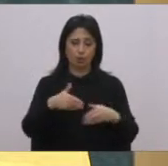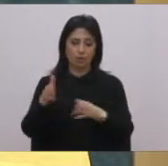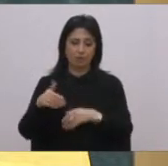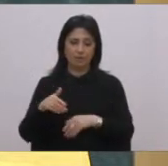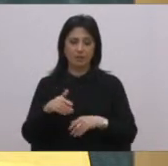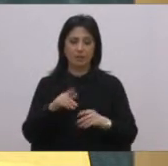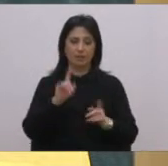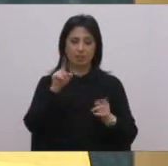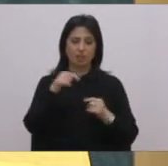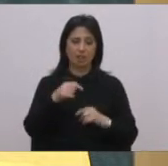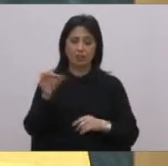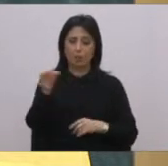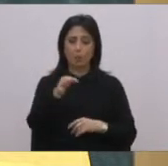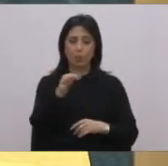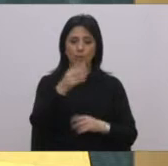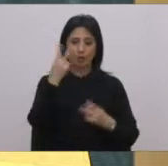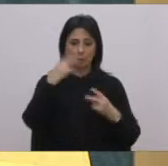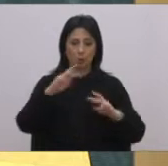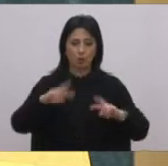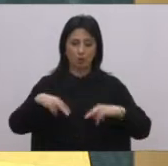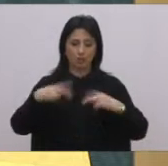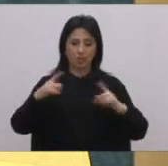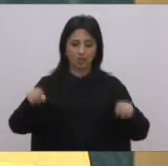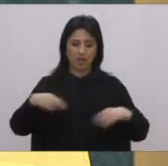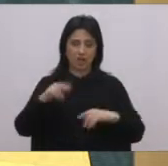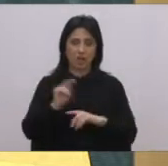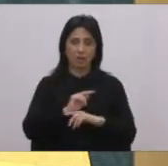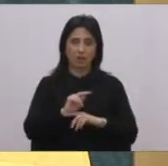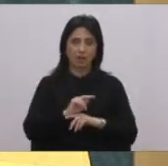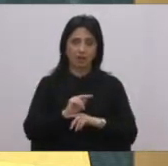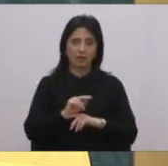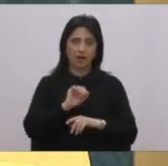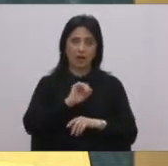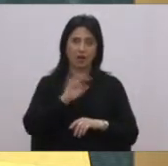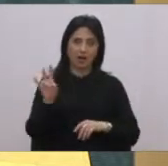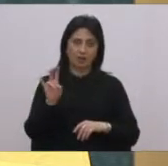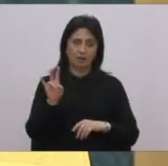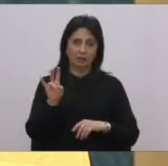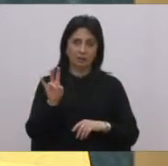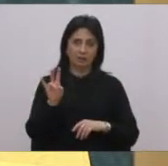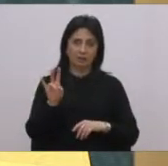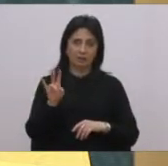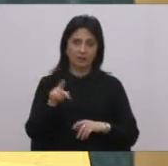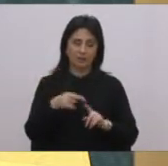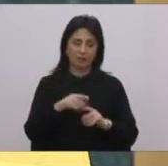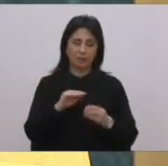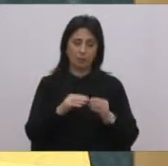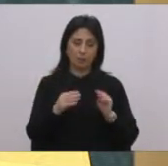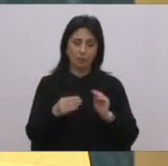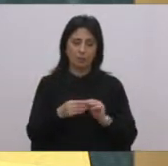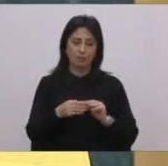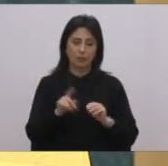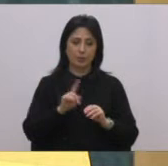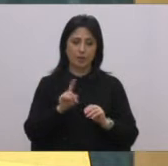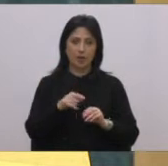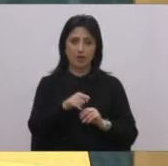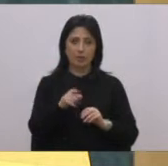შესაბამისი უბნის მოდერნიზაციას, რეაბილიტაციას ან ასე ვთქვათ იმ გამოწვევების